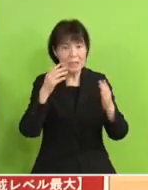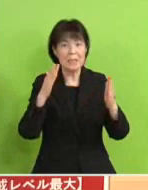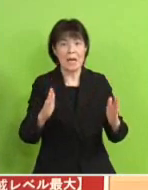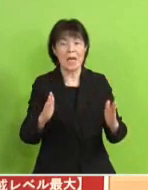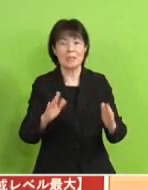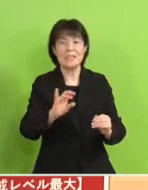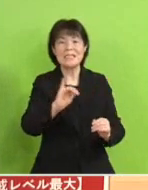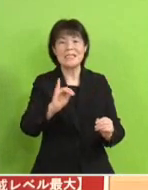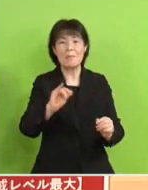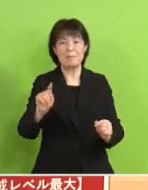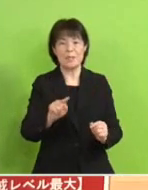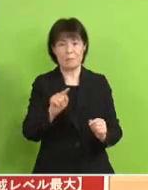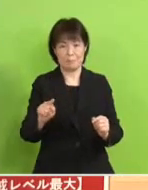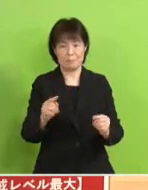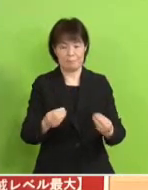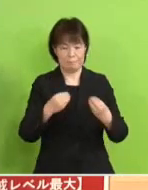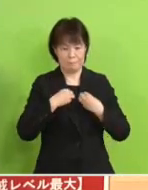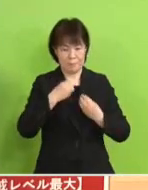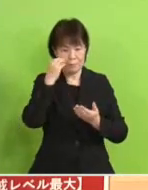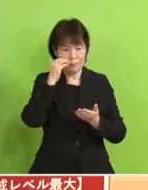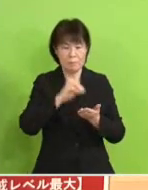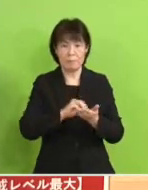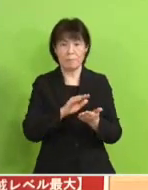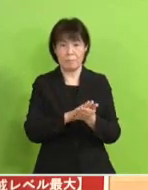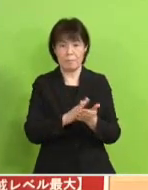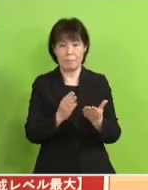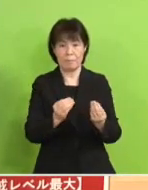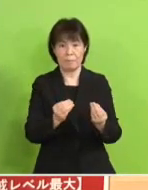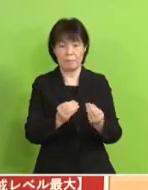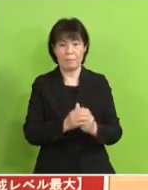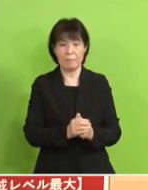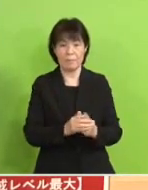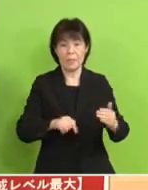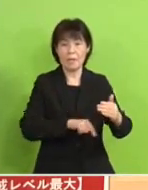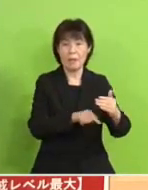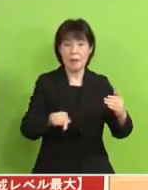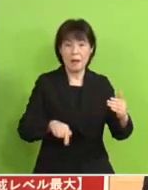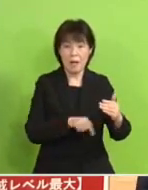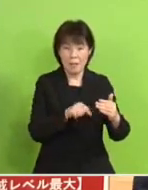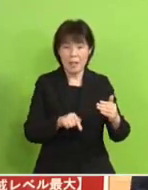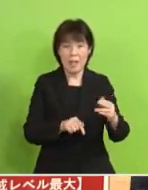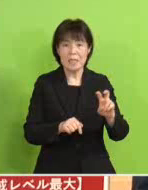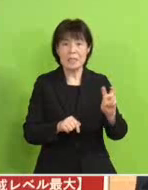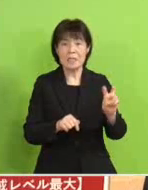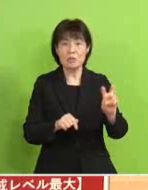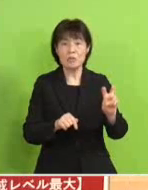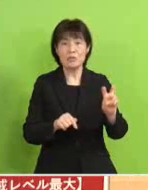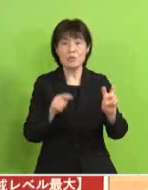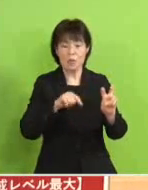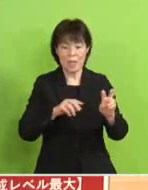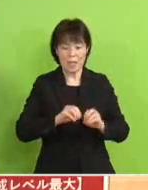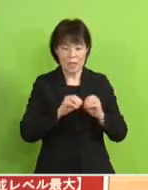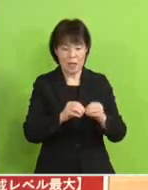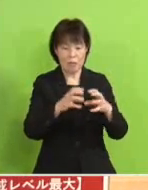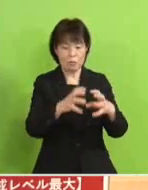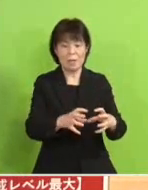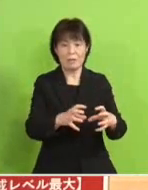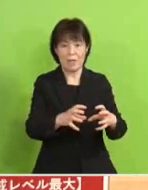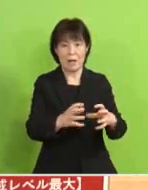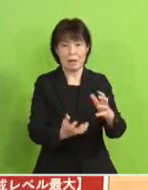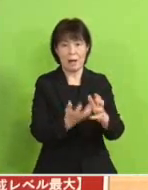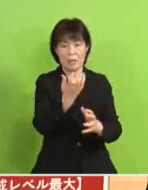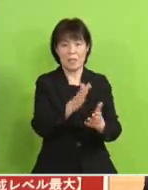約1000名の陽性確認となりました。そしてその中で20件のクラスターが発生し